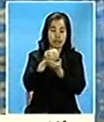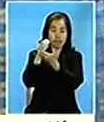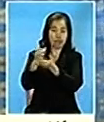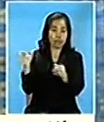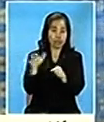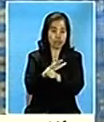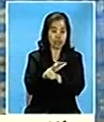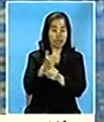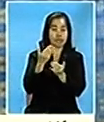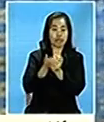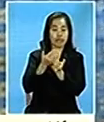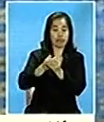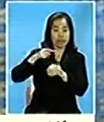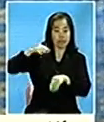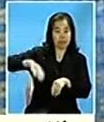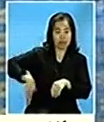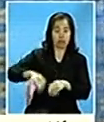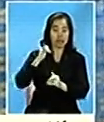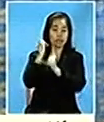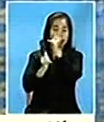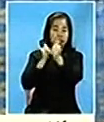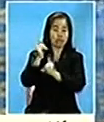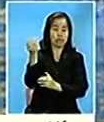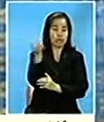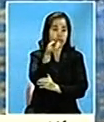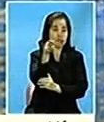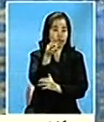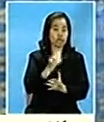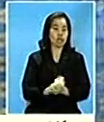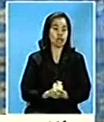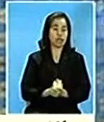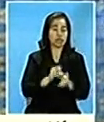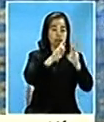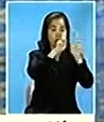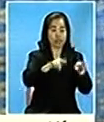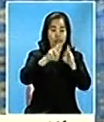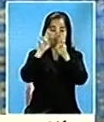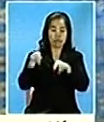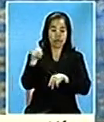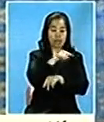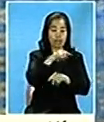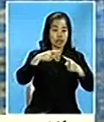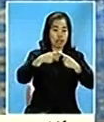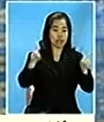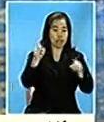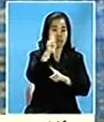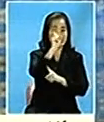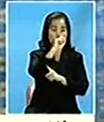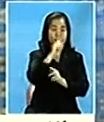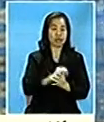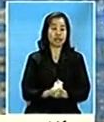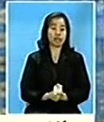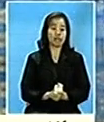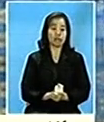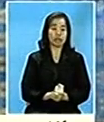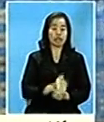จ่ายตังค์ทีหลังคนเข้าน้อย2ร้านกาแฟนี่ต่างกันตรงไหนเพราะร้านหนึ่ง